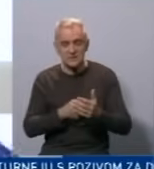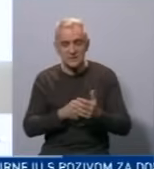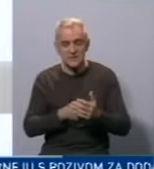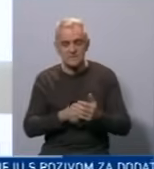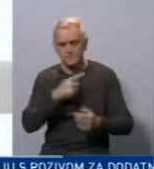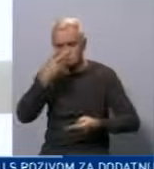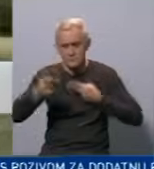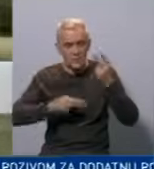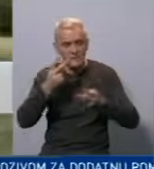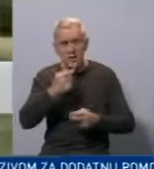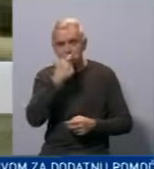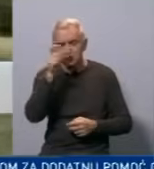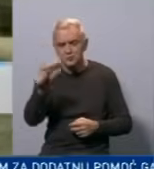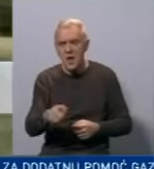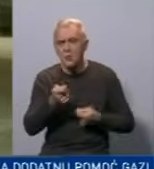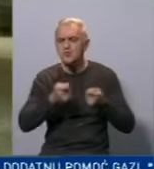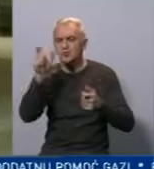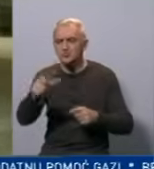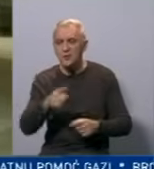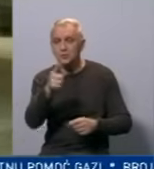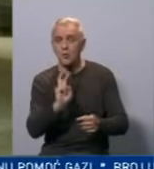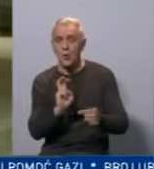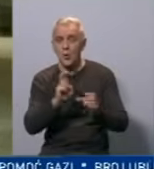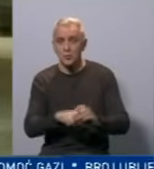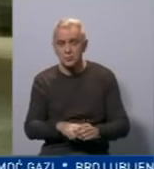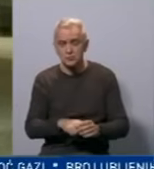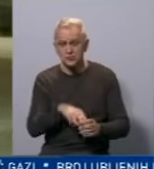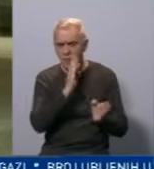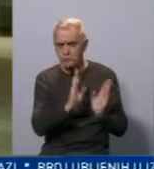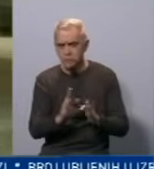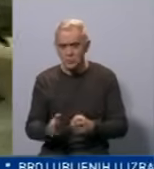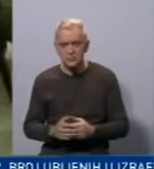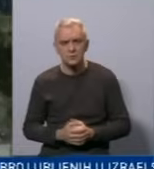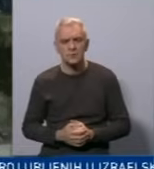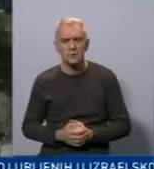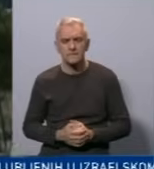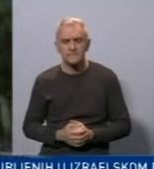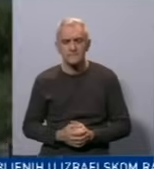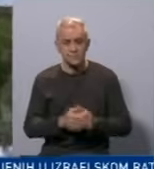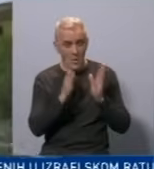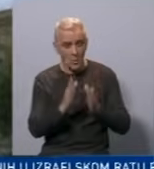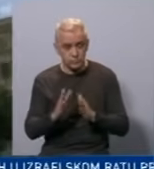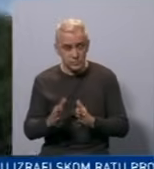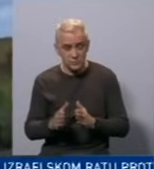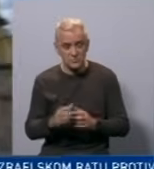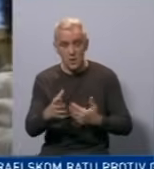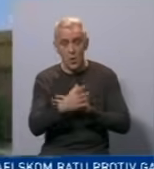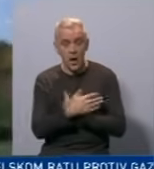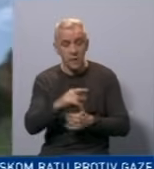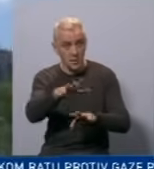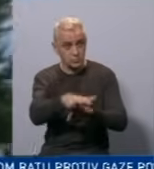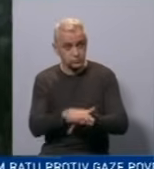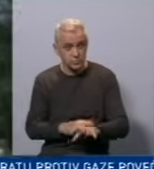reevaluacije sudija i tužilaca, što je uključivalo takozvane vetting procedure ili lustracije. Proces vettinga u Albaniji pokrenut